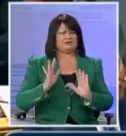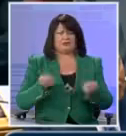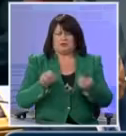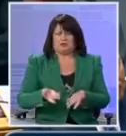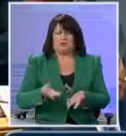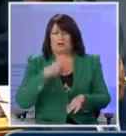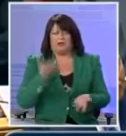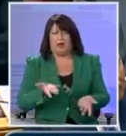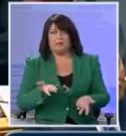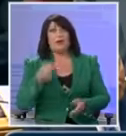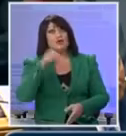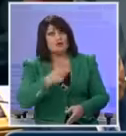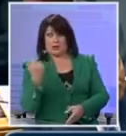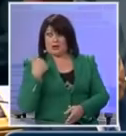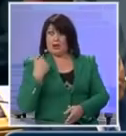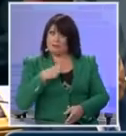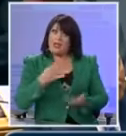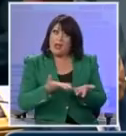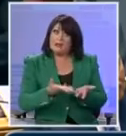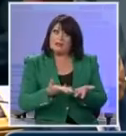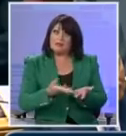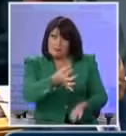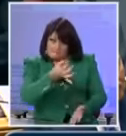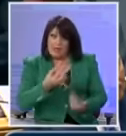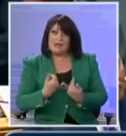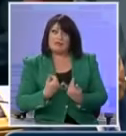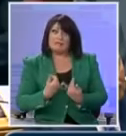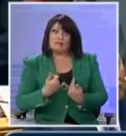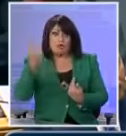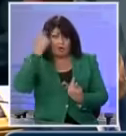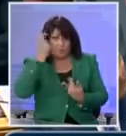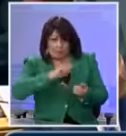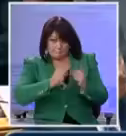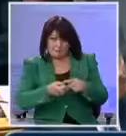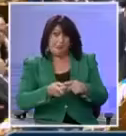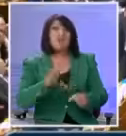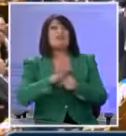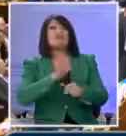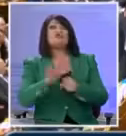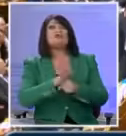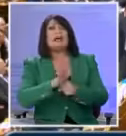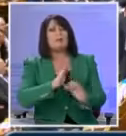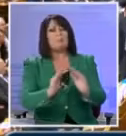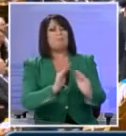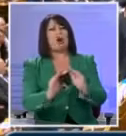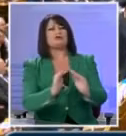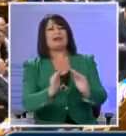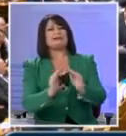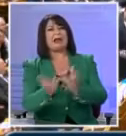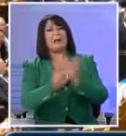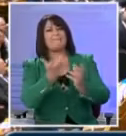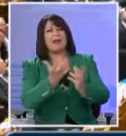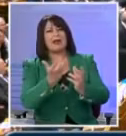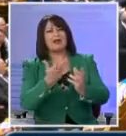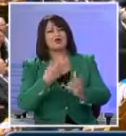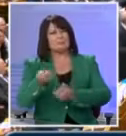κάνουμε τώρα μας θέλετε αν μας θέλετε πέστε το αλλάξατε άποψη δεν σας φτάνουν τα μαξιλαράκια που πάν να βρείτε και πάν να βρείτε από τη